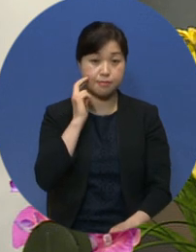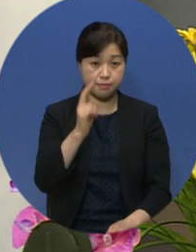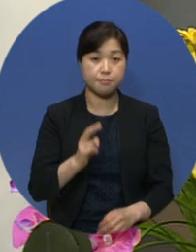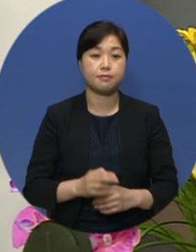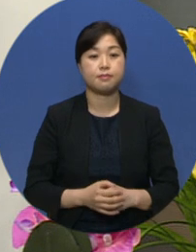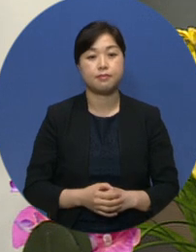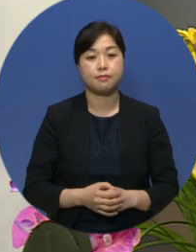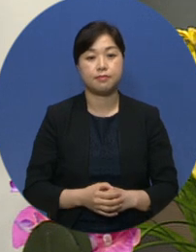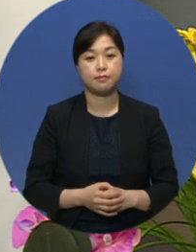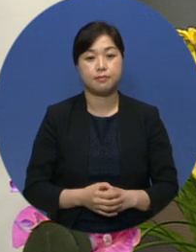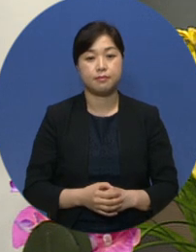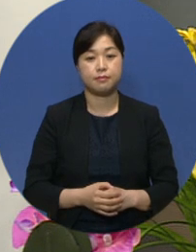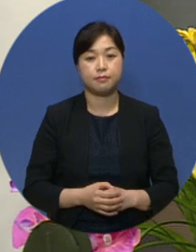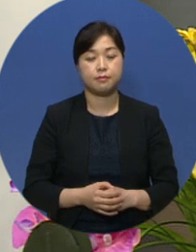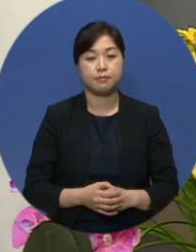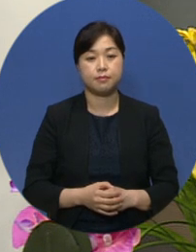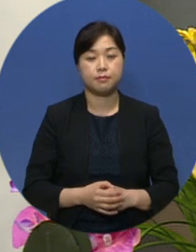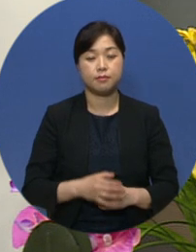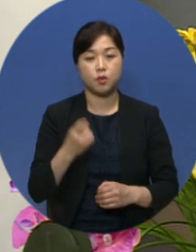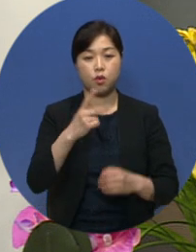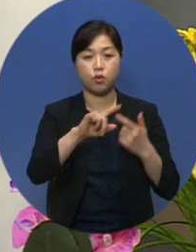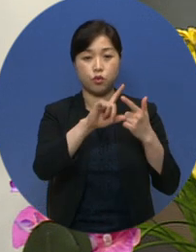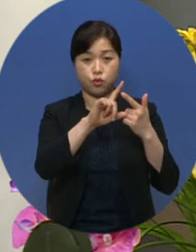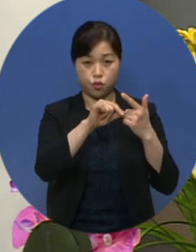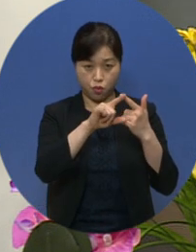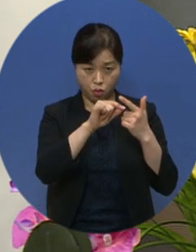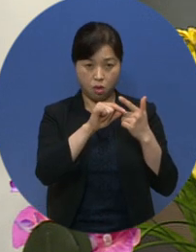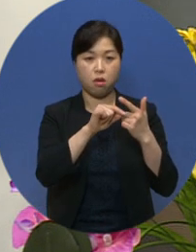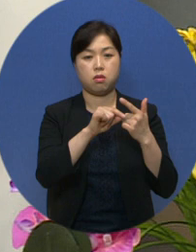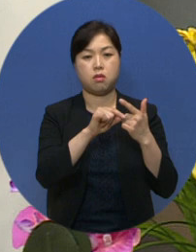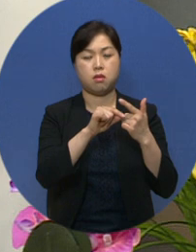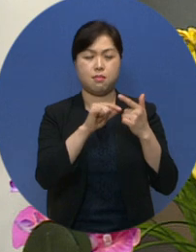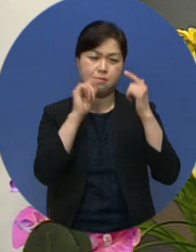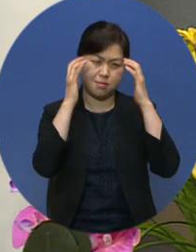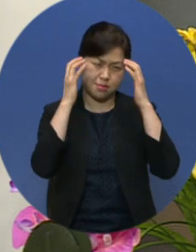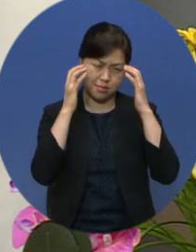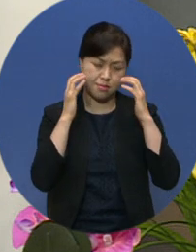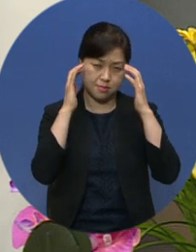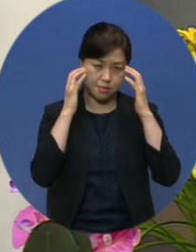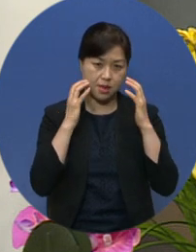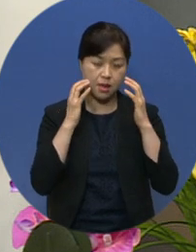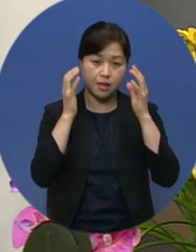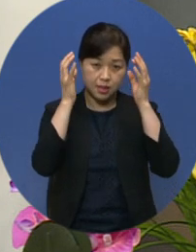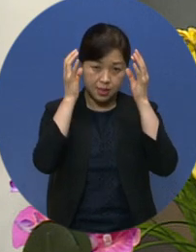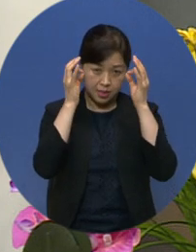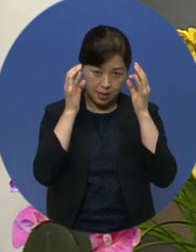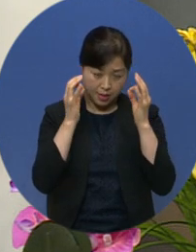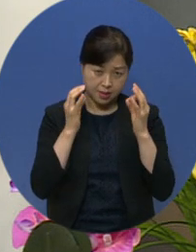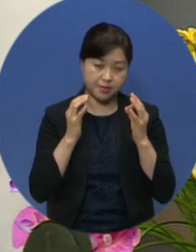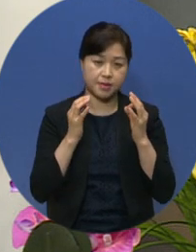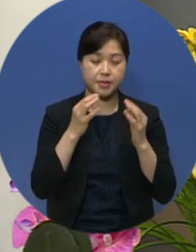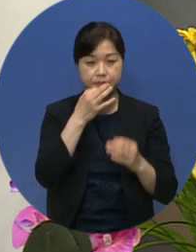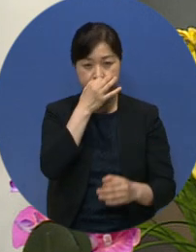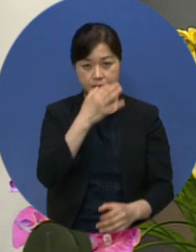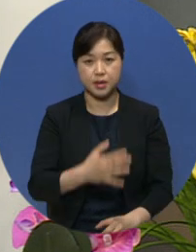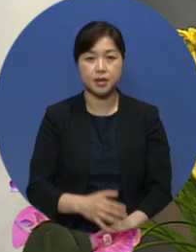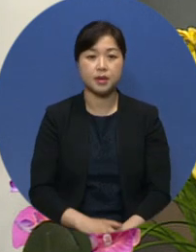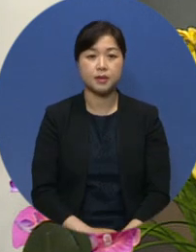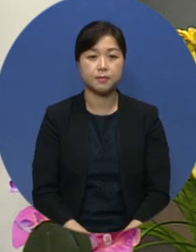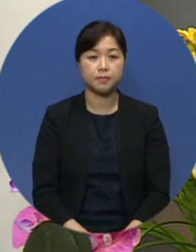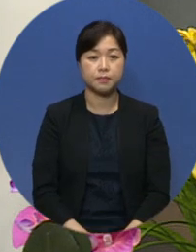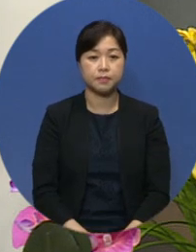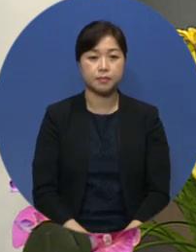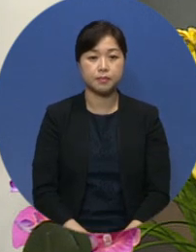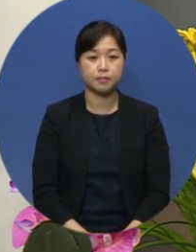이런 시기에 더운 다나 또 날씨까지 g 6월이 돼서 더워지고 땀이 나고 힘이 듭니다